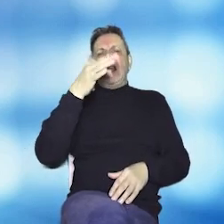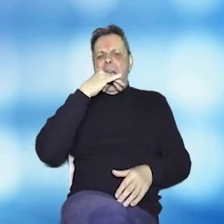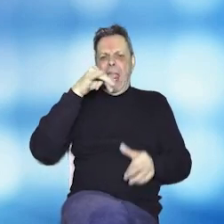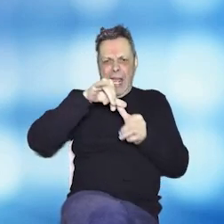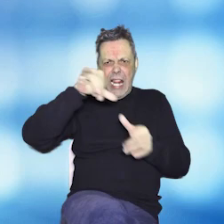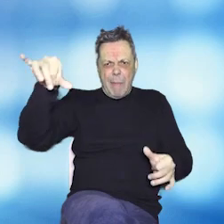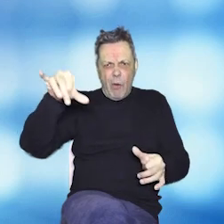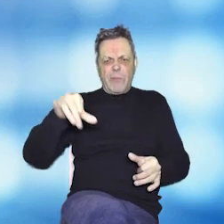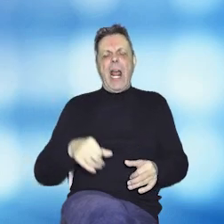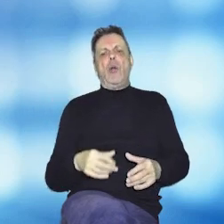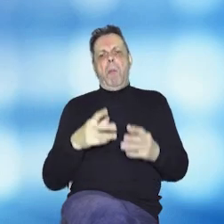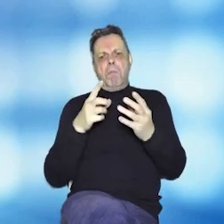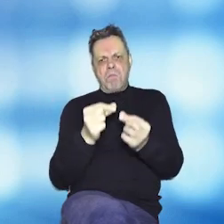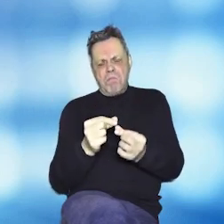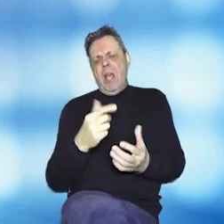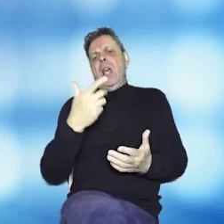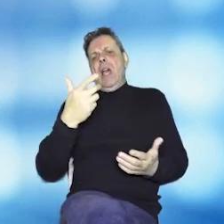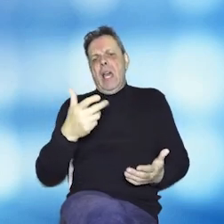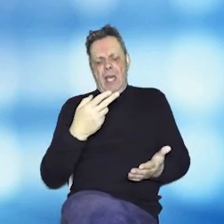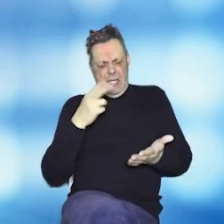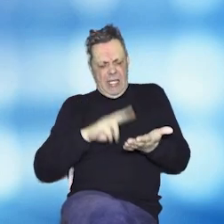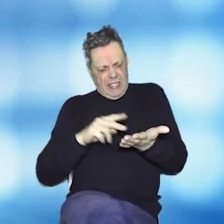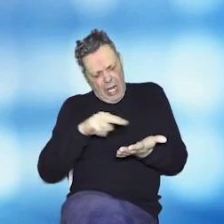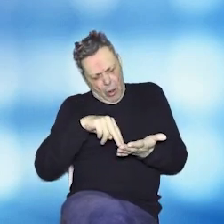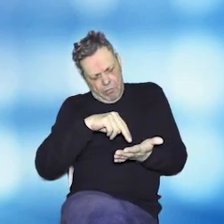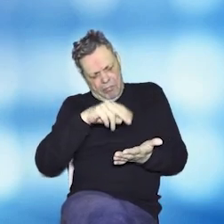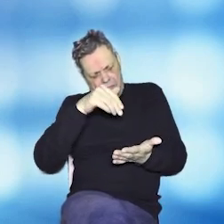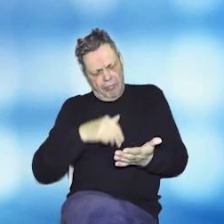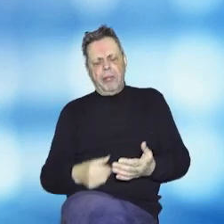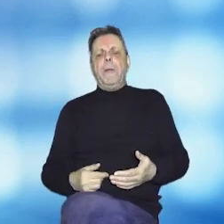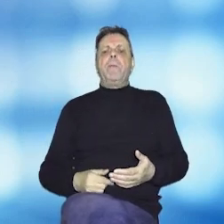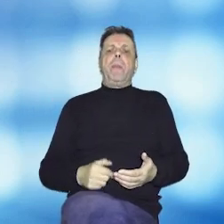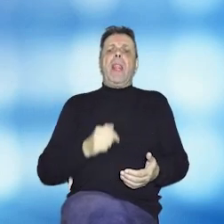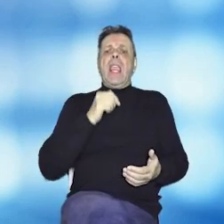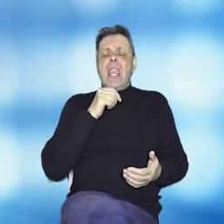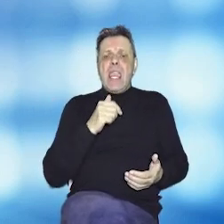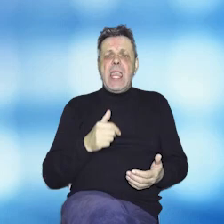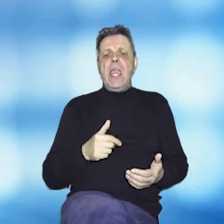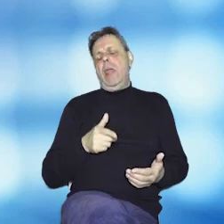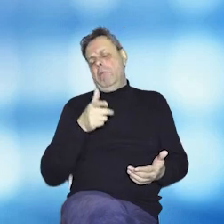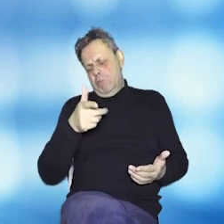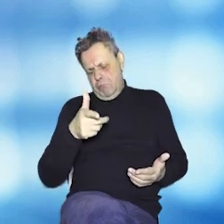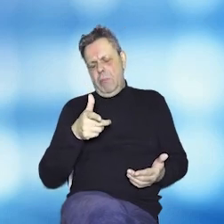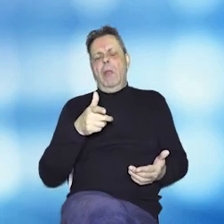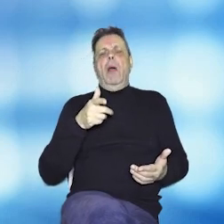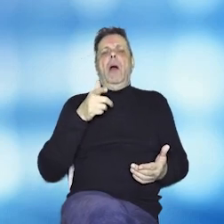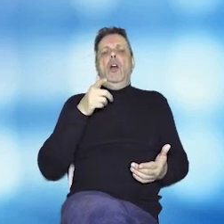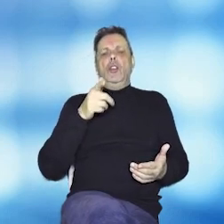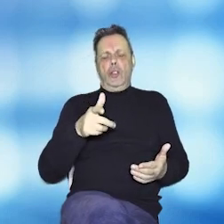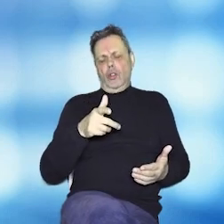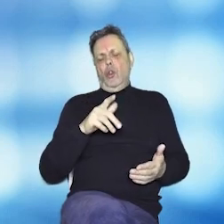ta perianalna regija stisne, stavi se na sakalce, donese se u mikrobiološki laboratorij i mikrobiolog će u svakom